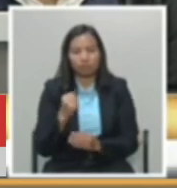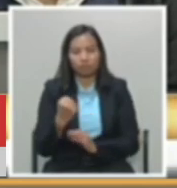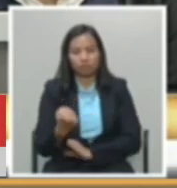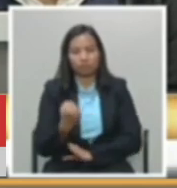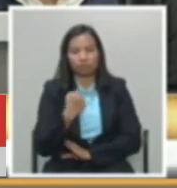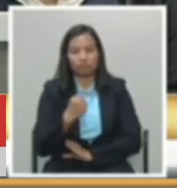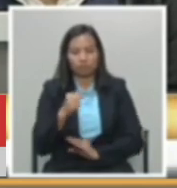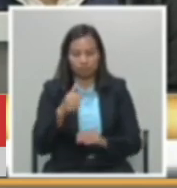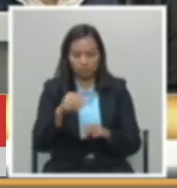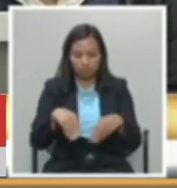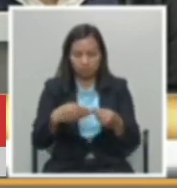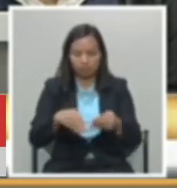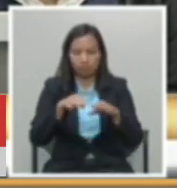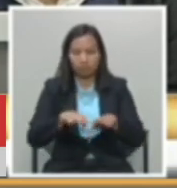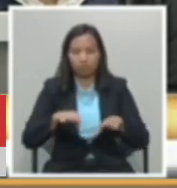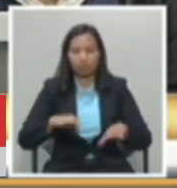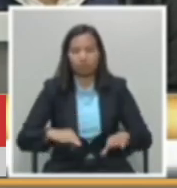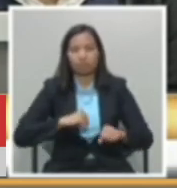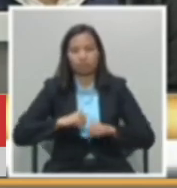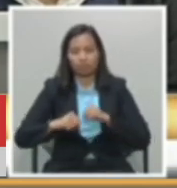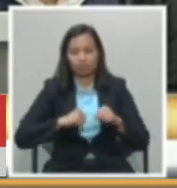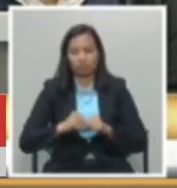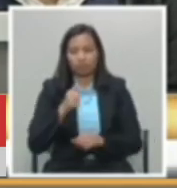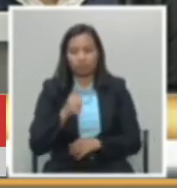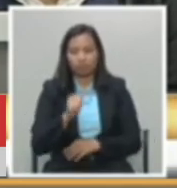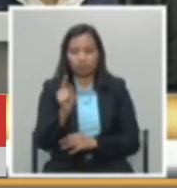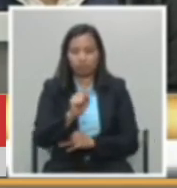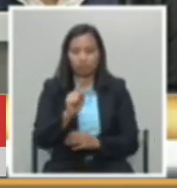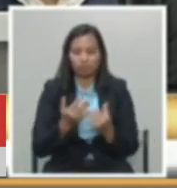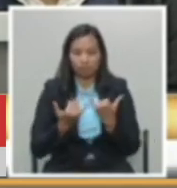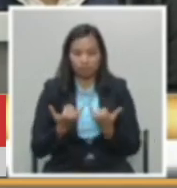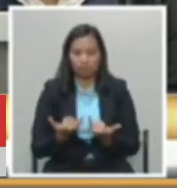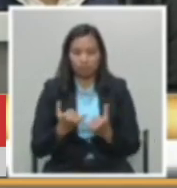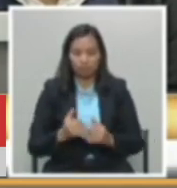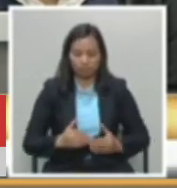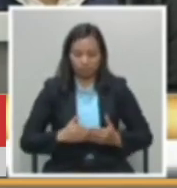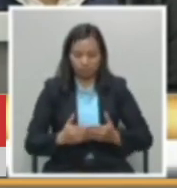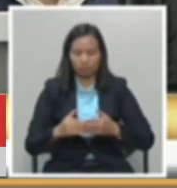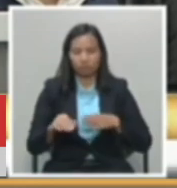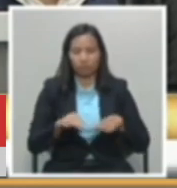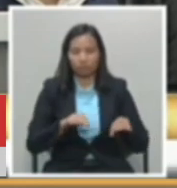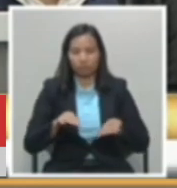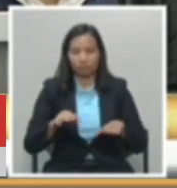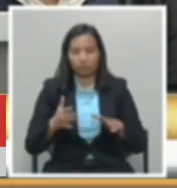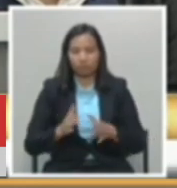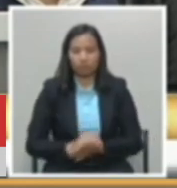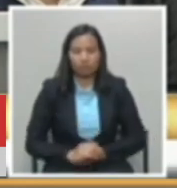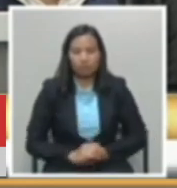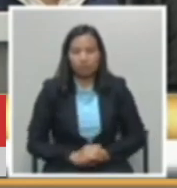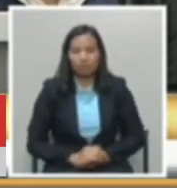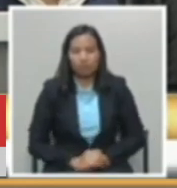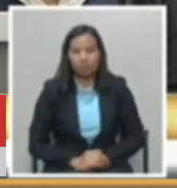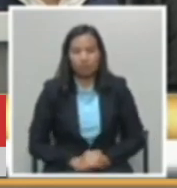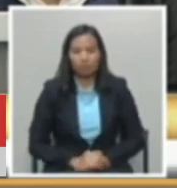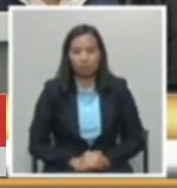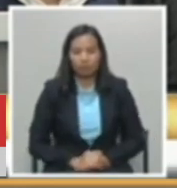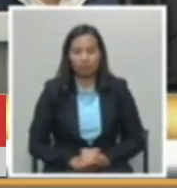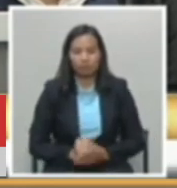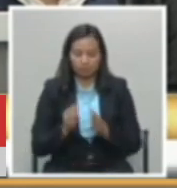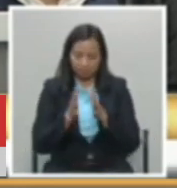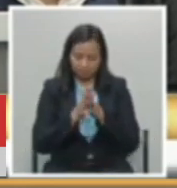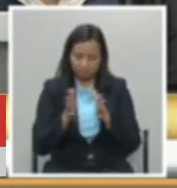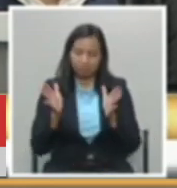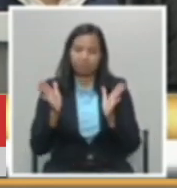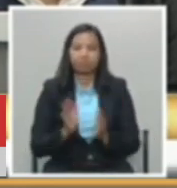มให้เด็กและเยาวชนของเราได้อย่างไรวันนี้เด็กท้องไม่พร้อมนะคะเด็กท้องไม่พร้อมเยอะม